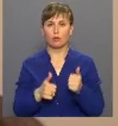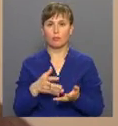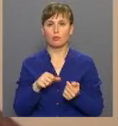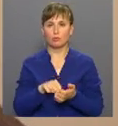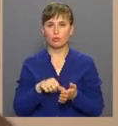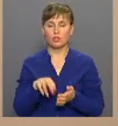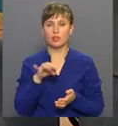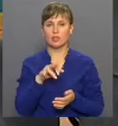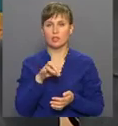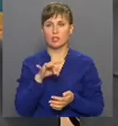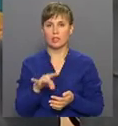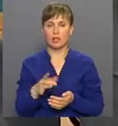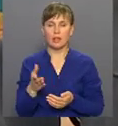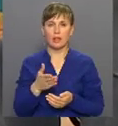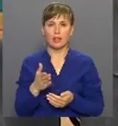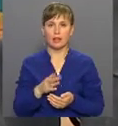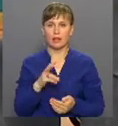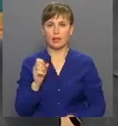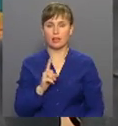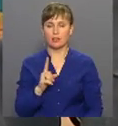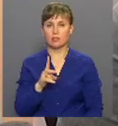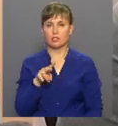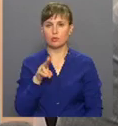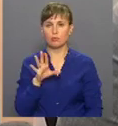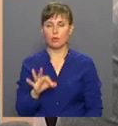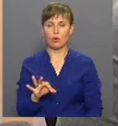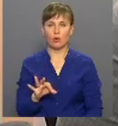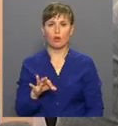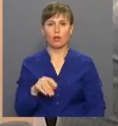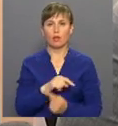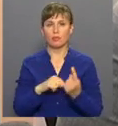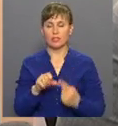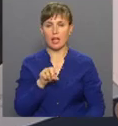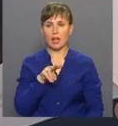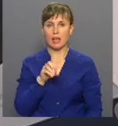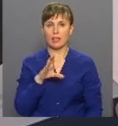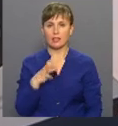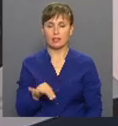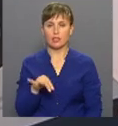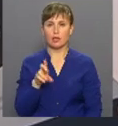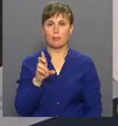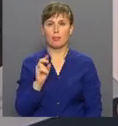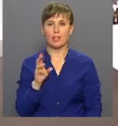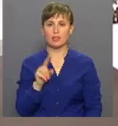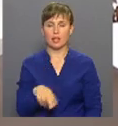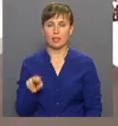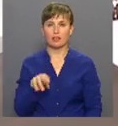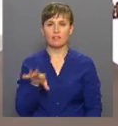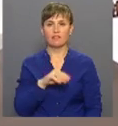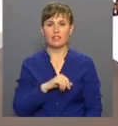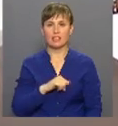динар но китаева ректор kongos жинку а также то принимать или алексей балаганский и бекзат шлаков все они